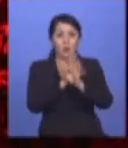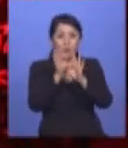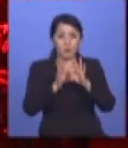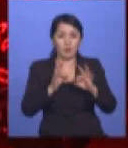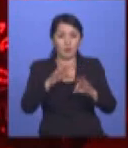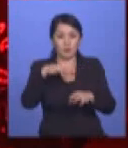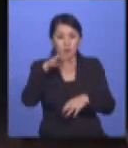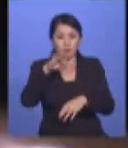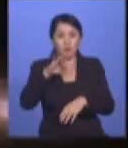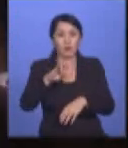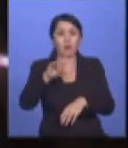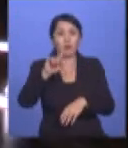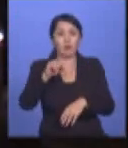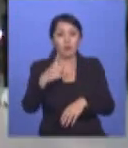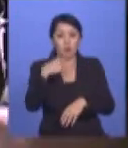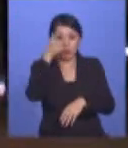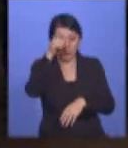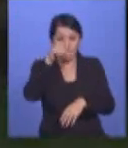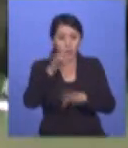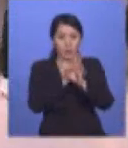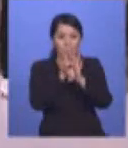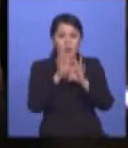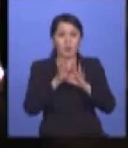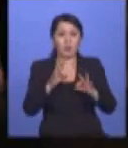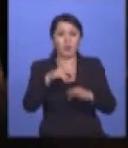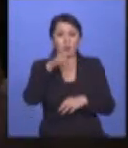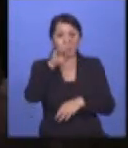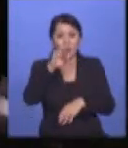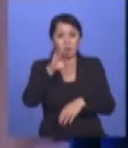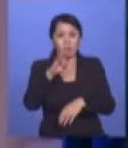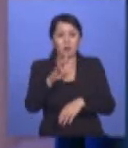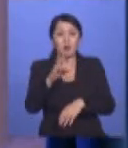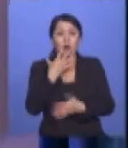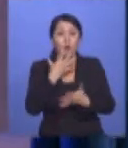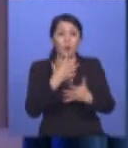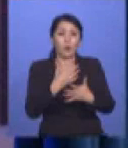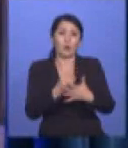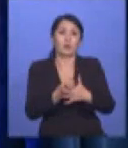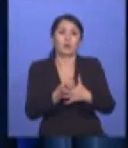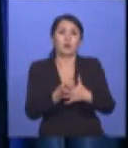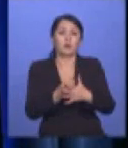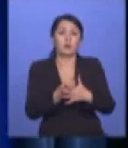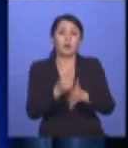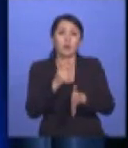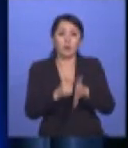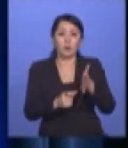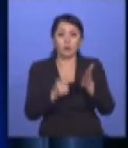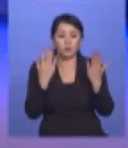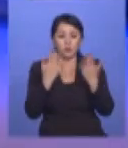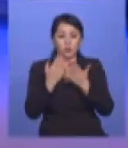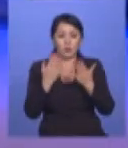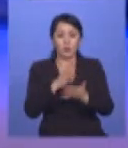жолы Мағжан Жұмабаевтың 130 жылдығына орай өнерпаздар жерлес ақынның сондай-ақ өздерінің қаламдарынан шыққан жыр шумақтарын